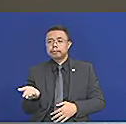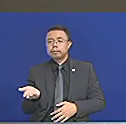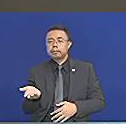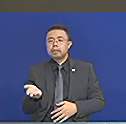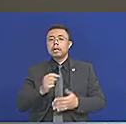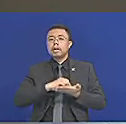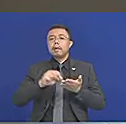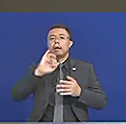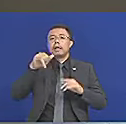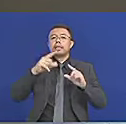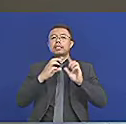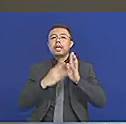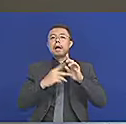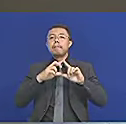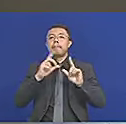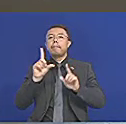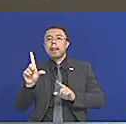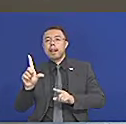Jamal Ahmad Khashoggi,